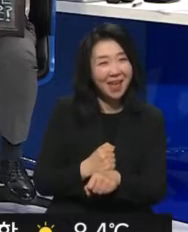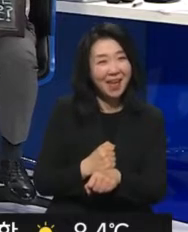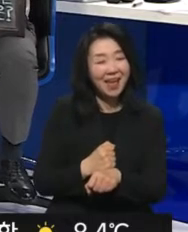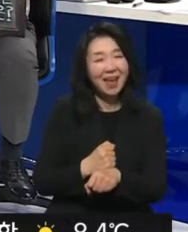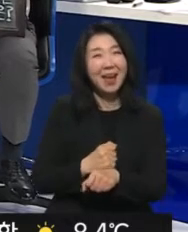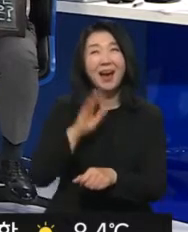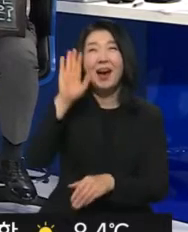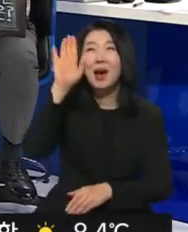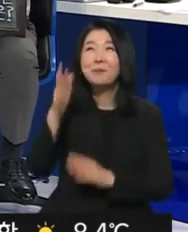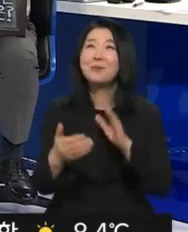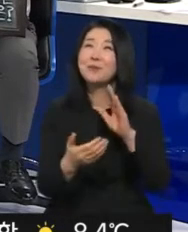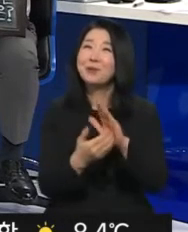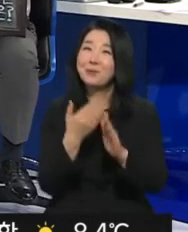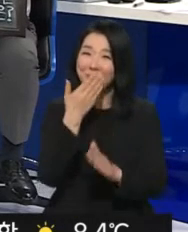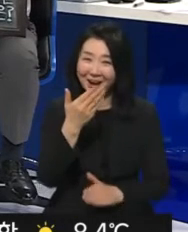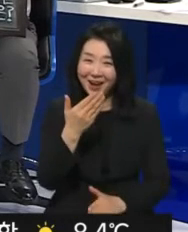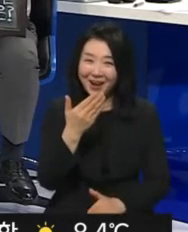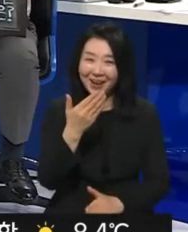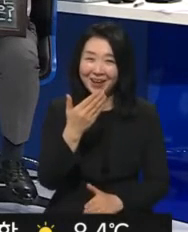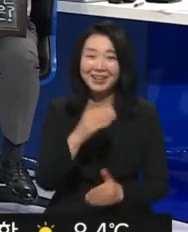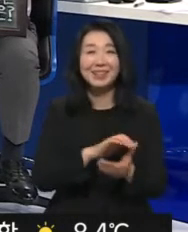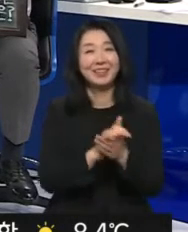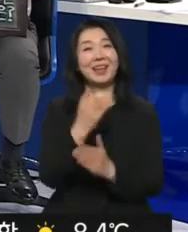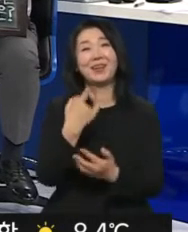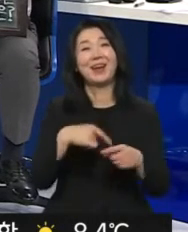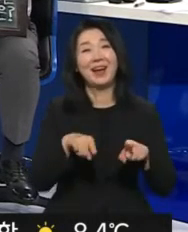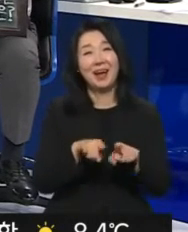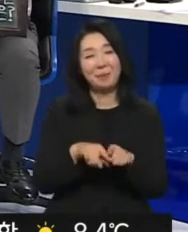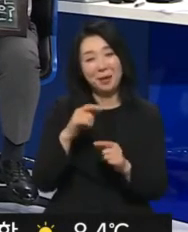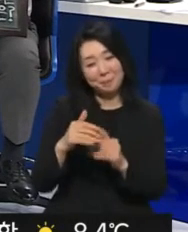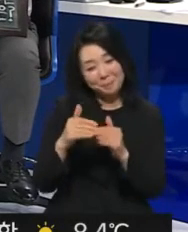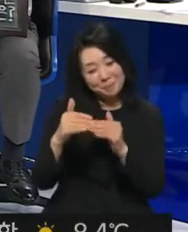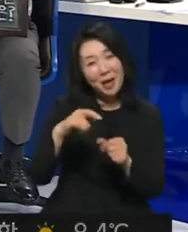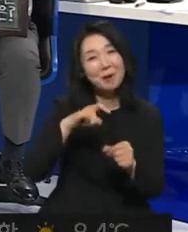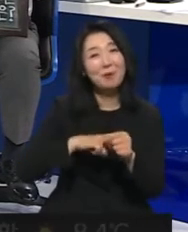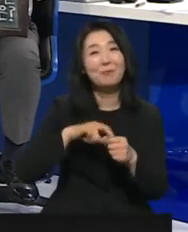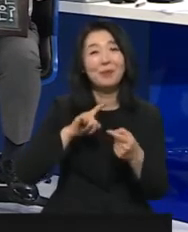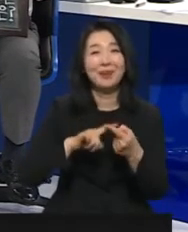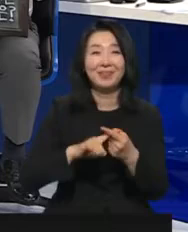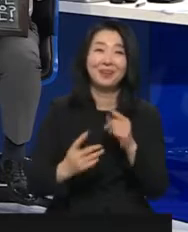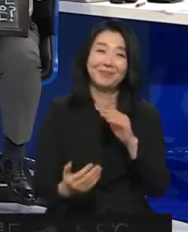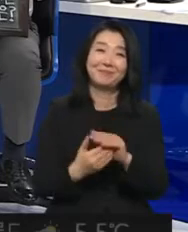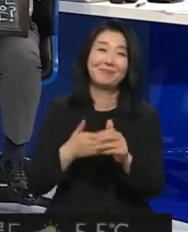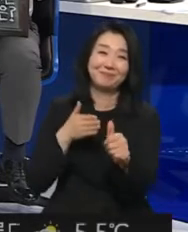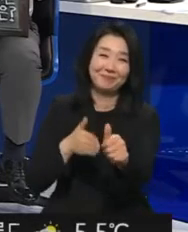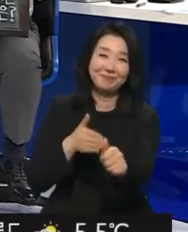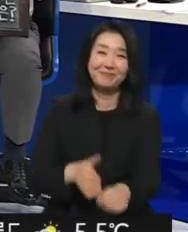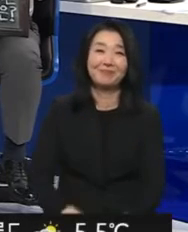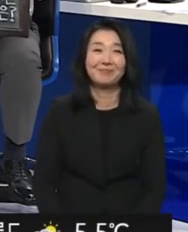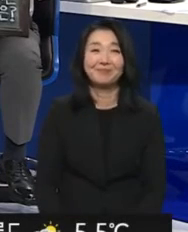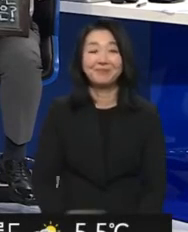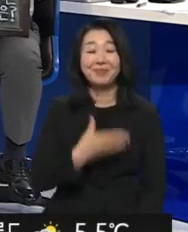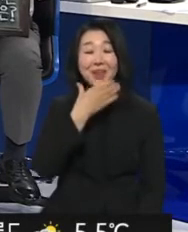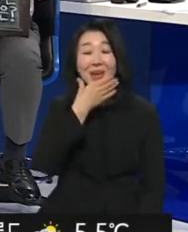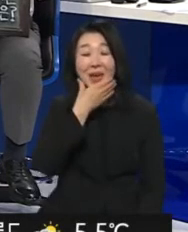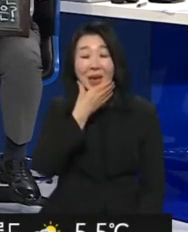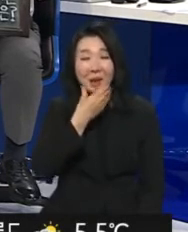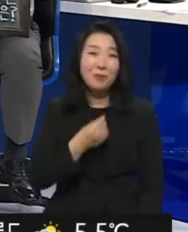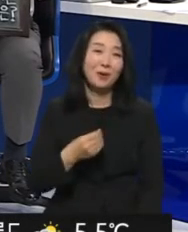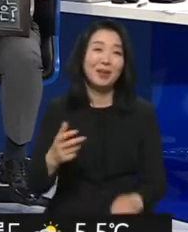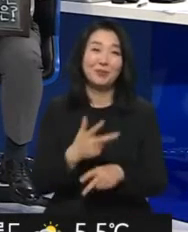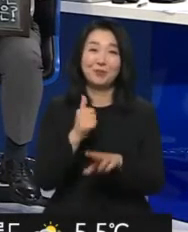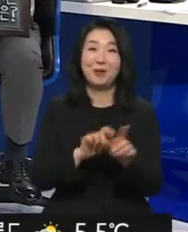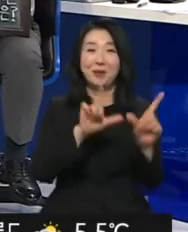무언가를 꼭 이루게 될 테니까요. 다정애와 함께 차근차근 목표한 계획들 이뤄나가시면 좋겠습니다. 행복한 주말